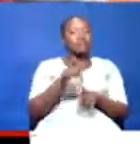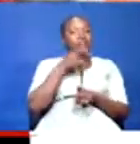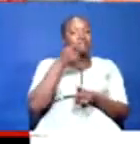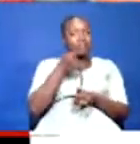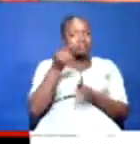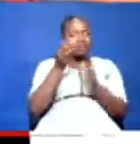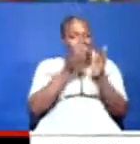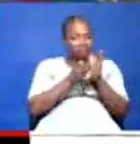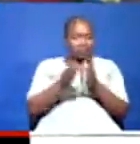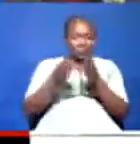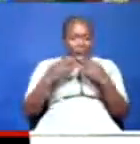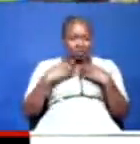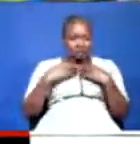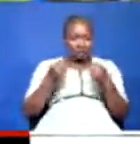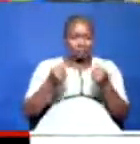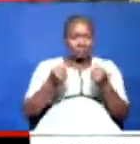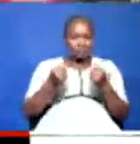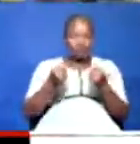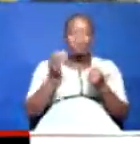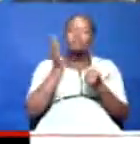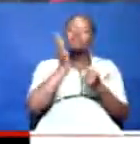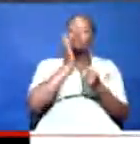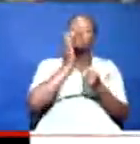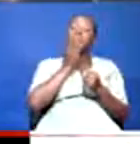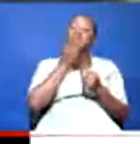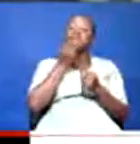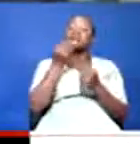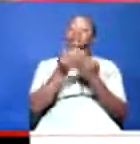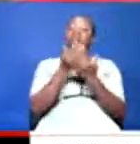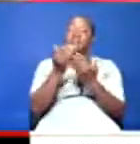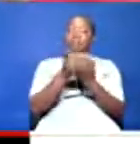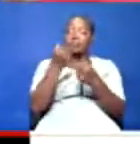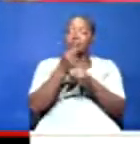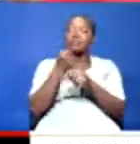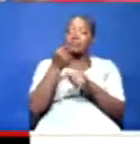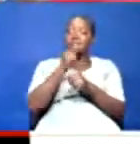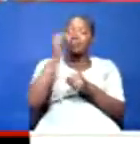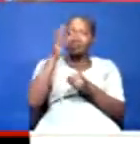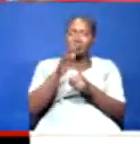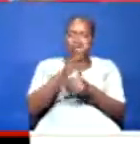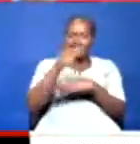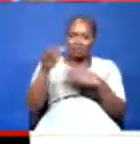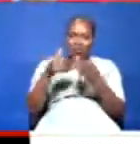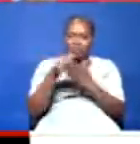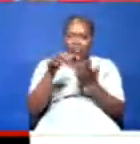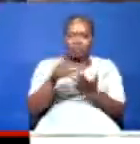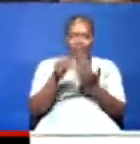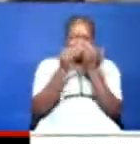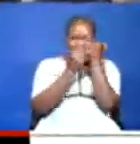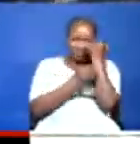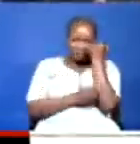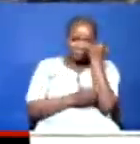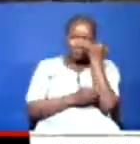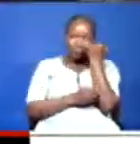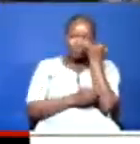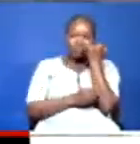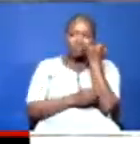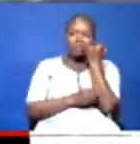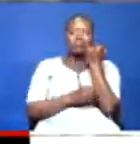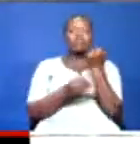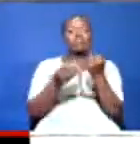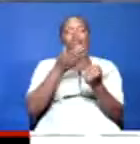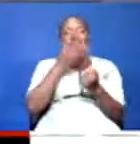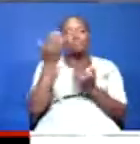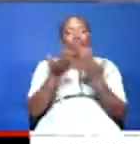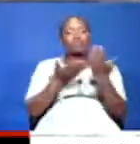wa afya almaarufu Baba Care utahakikisha kwamba Wakenya wote, hususan wale wasiojiweza, watapokea huduma bora za